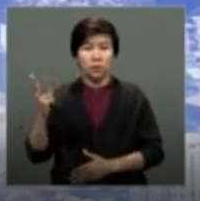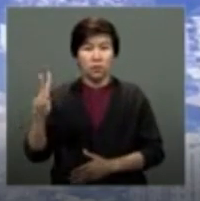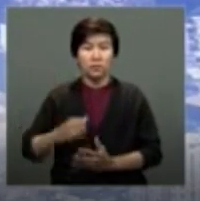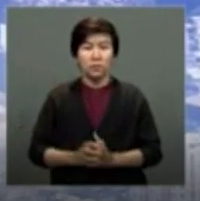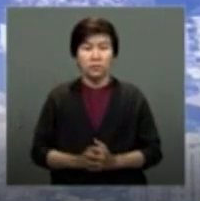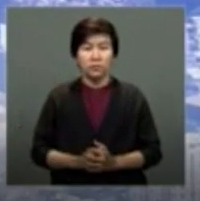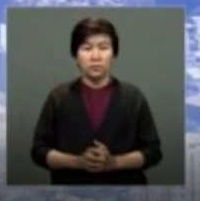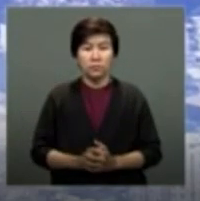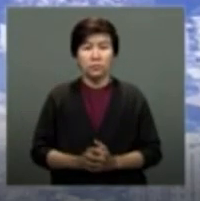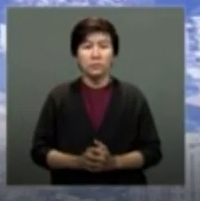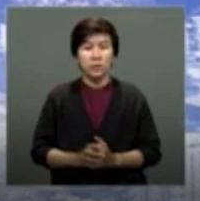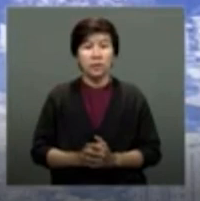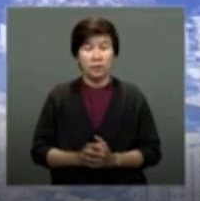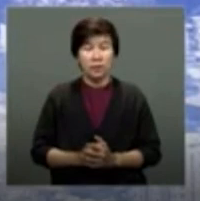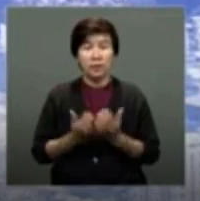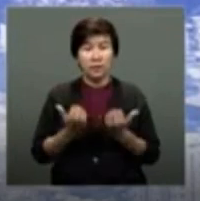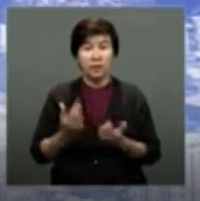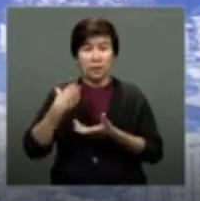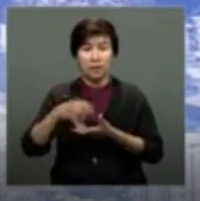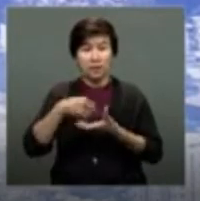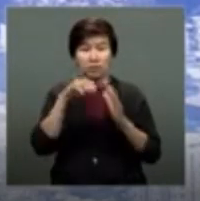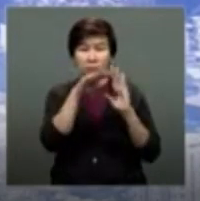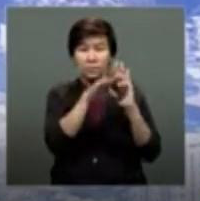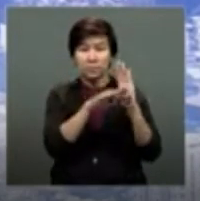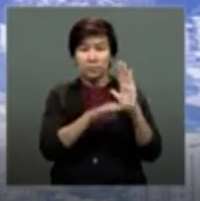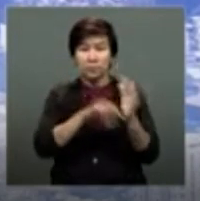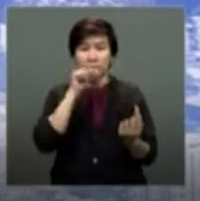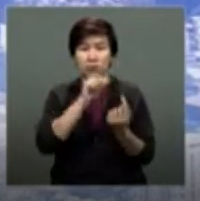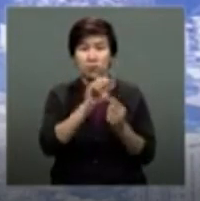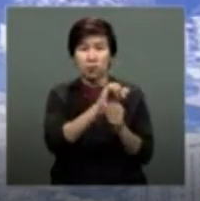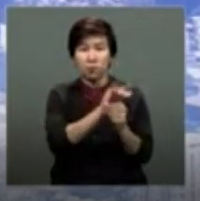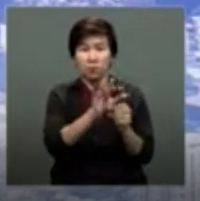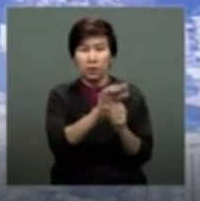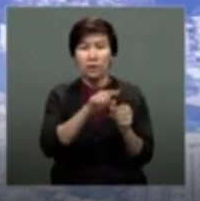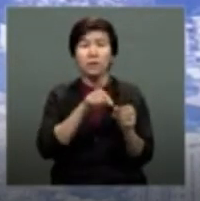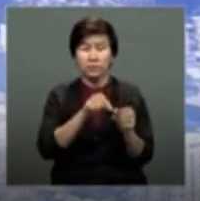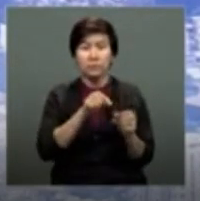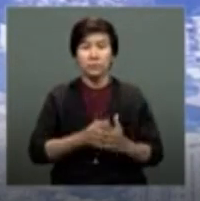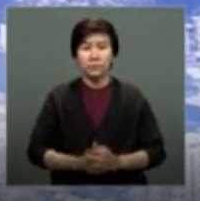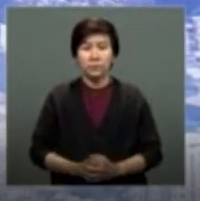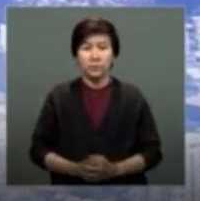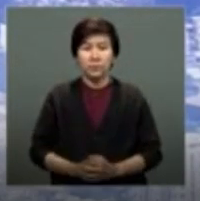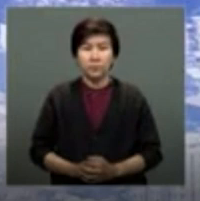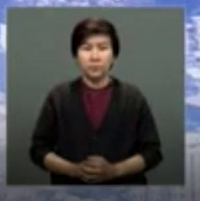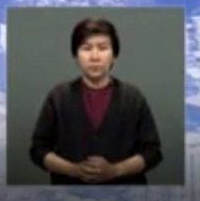อรายงานสถานการณ์โรคติดเชื้อไวรัสโคโรนา2019ครับ